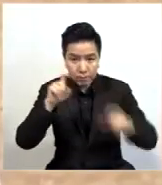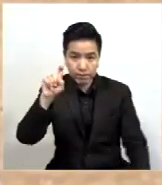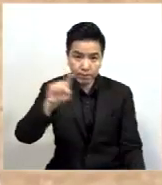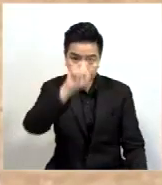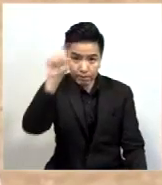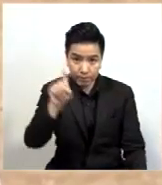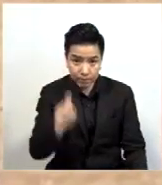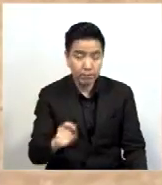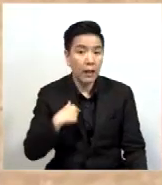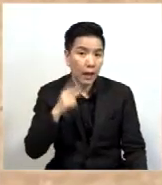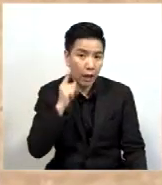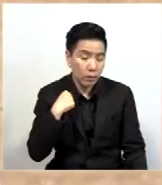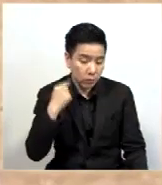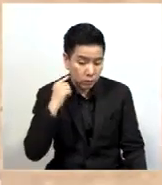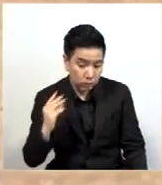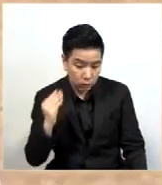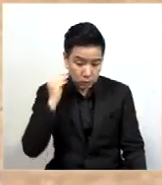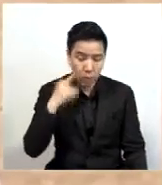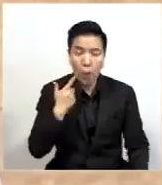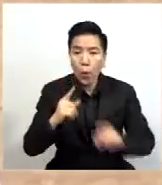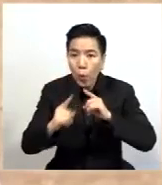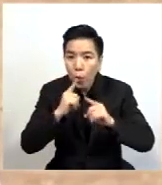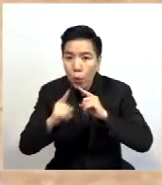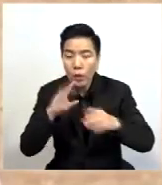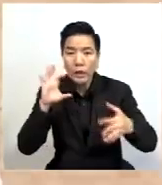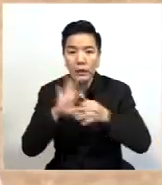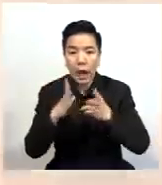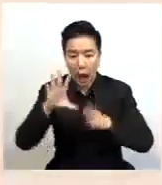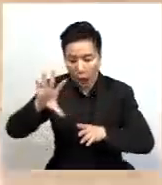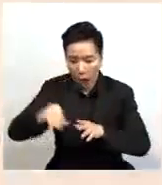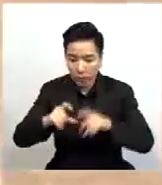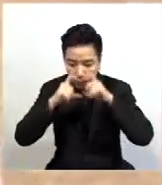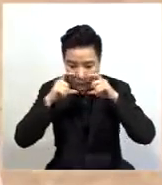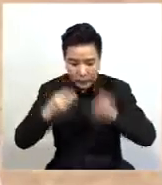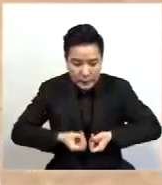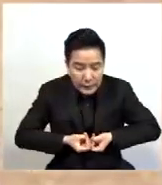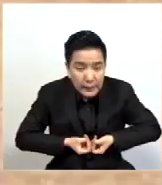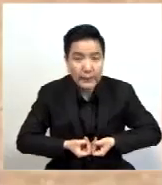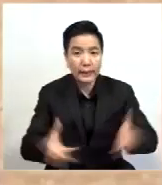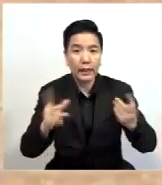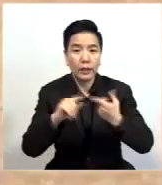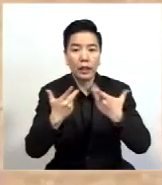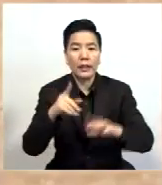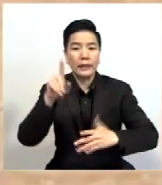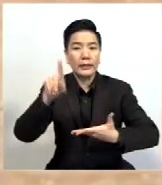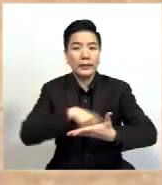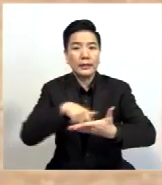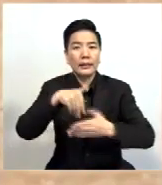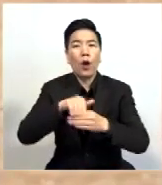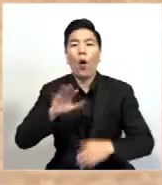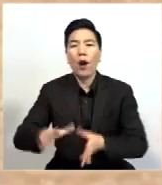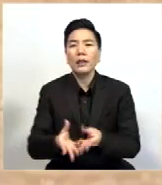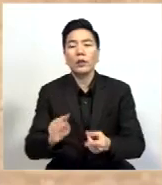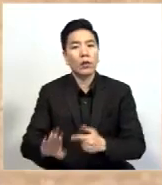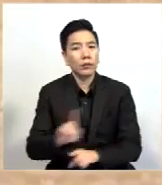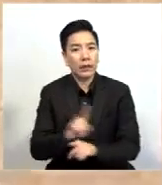ครับเบื้องต้นที่ผมได้รับรายงานว่าเป็นการเจรจาในเรื่องจะเอาหน้ากากไปแจกชาวบ้านในพื้นที่เขตเลือกตั้งของเขานะครับ